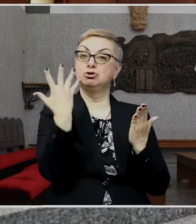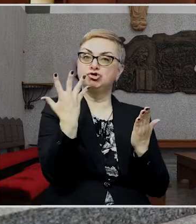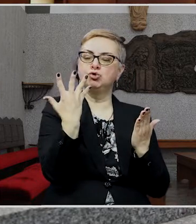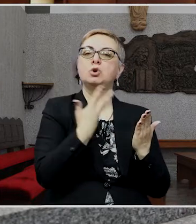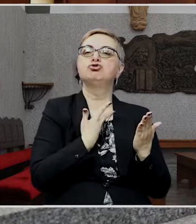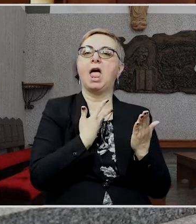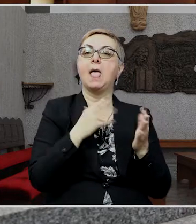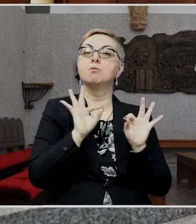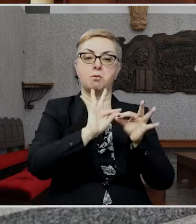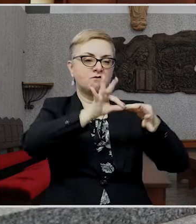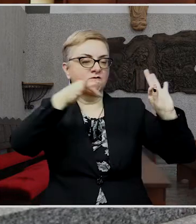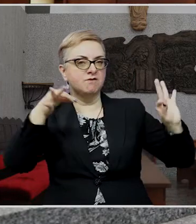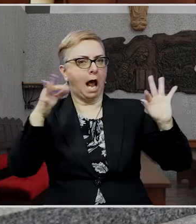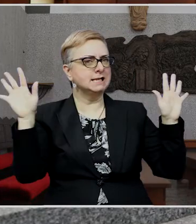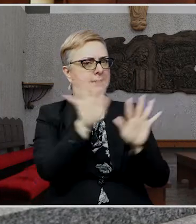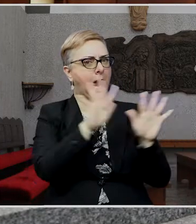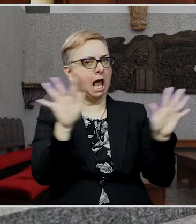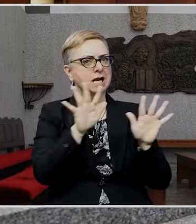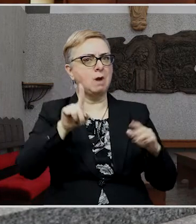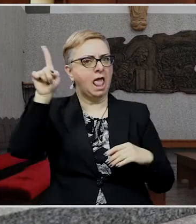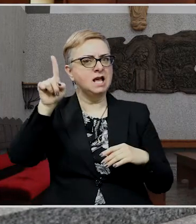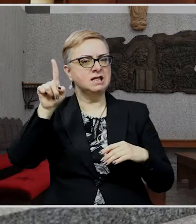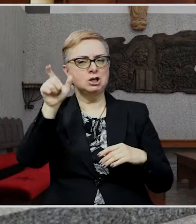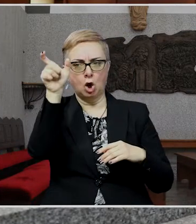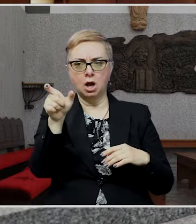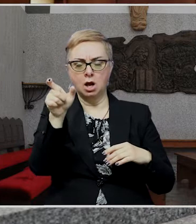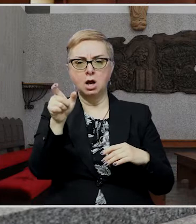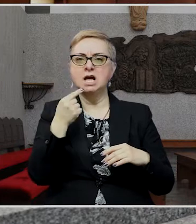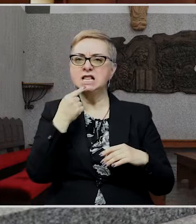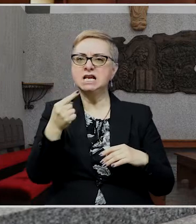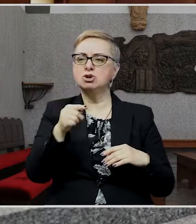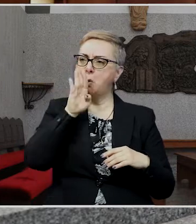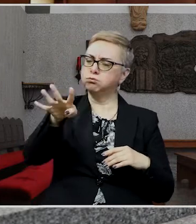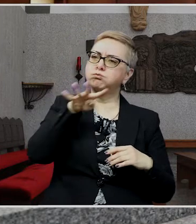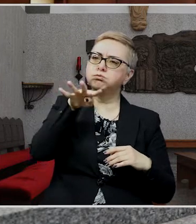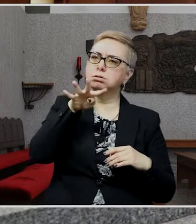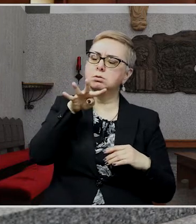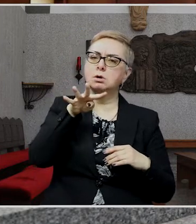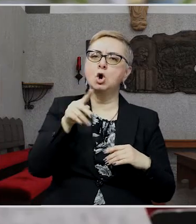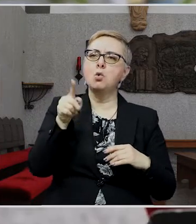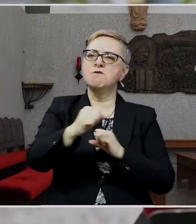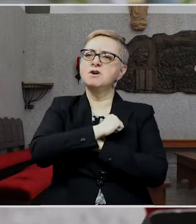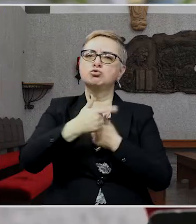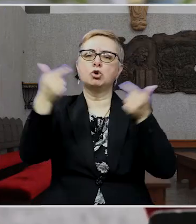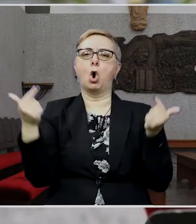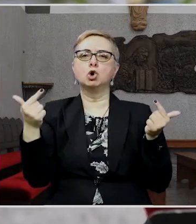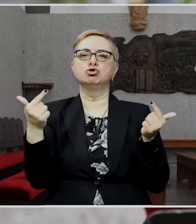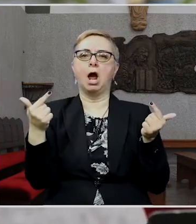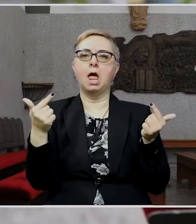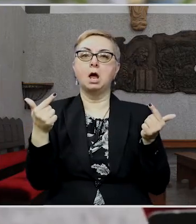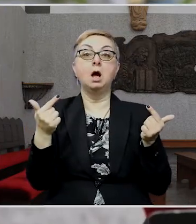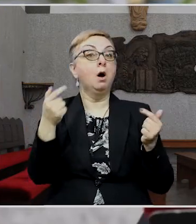drammatico dove dio rinfaccia mosè la sua manca ansa di fiducia perché